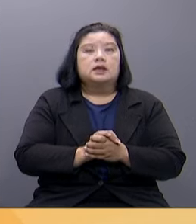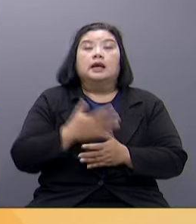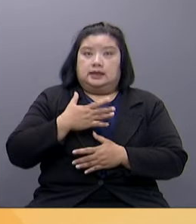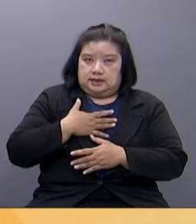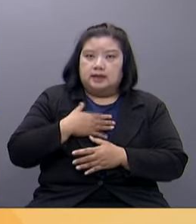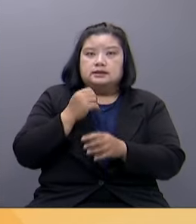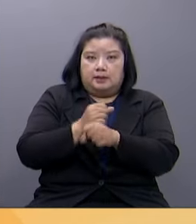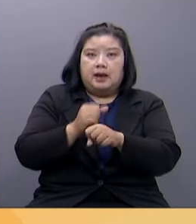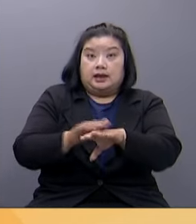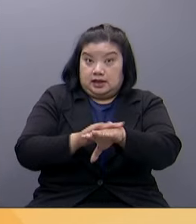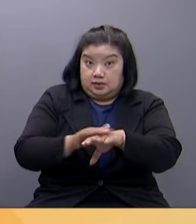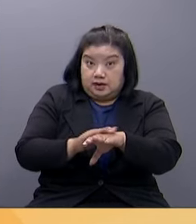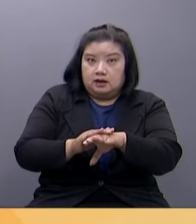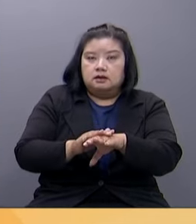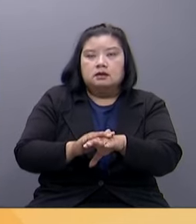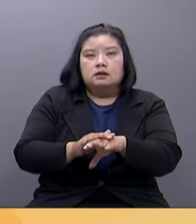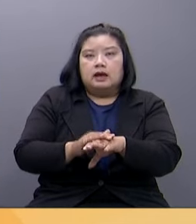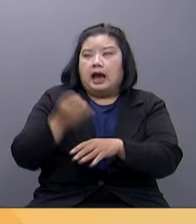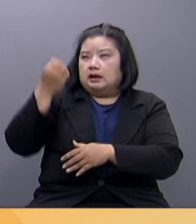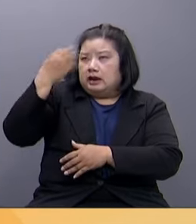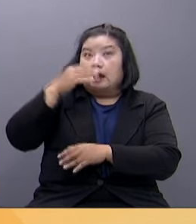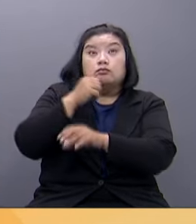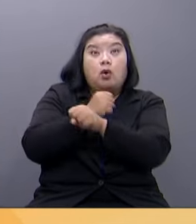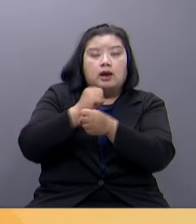กันแดดกยงเป็ส้ทสำคญที่สุของเราอยดี